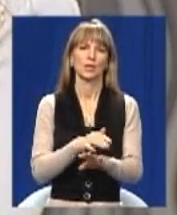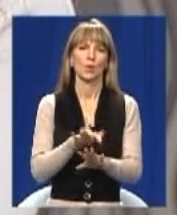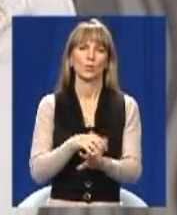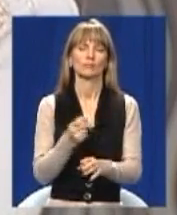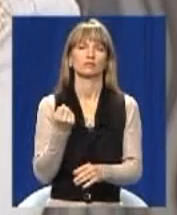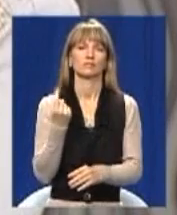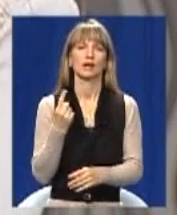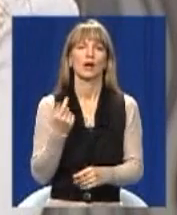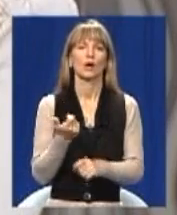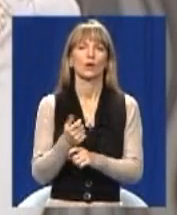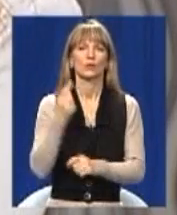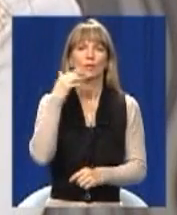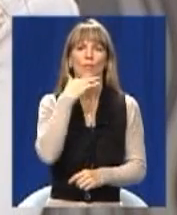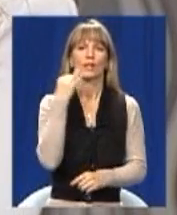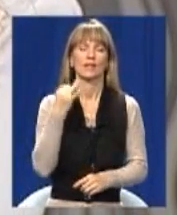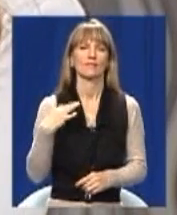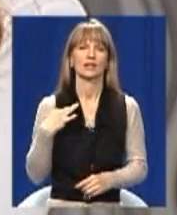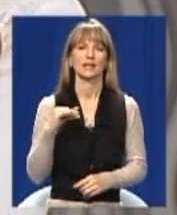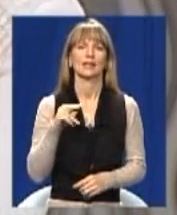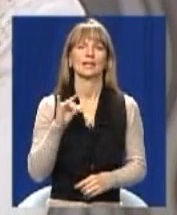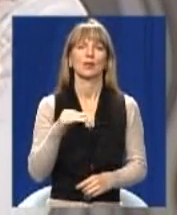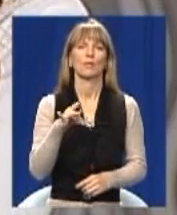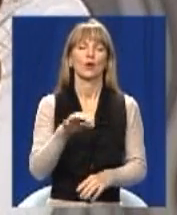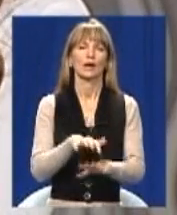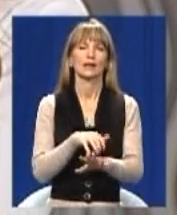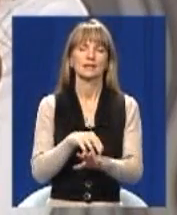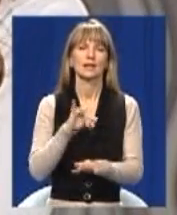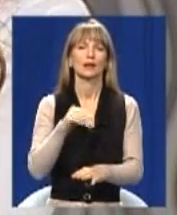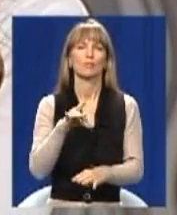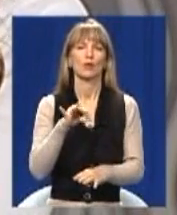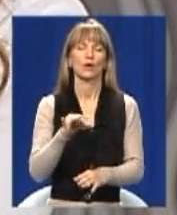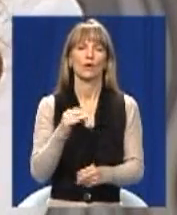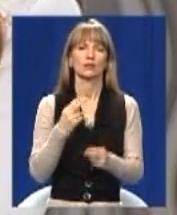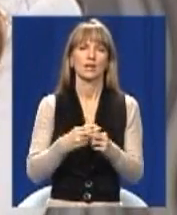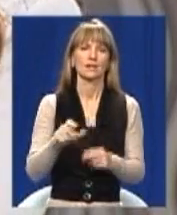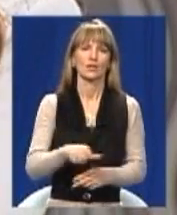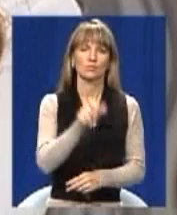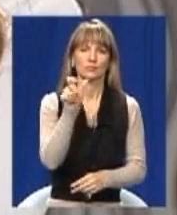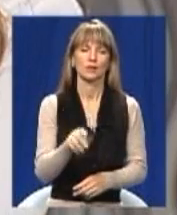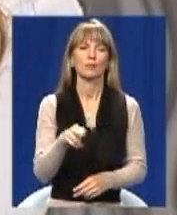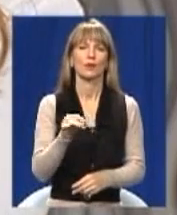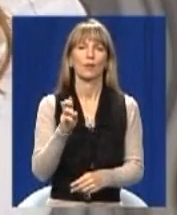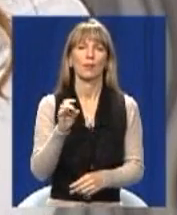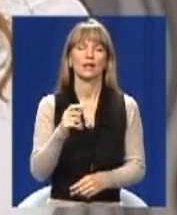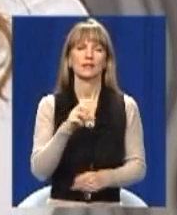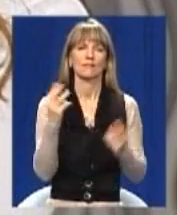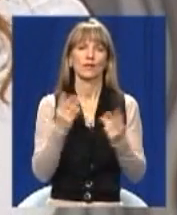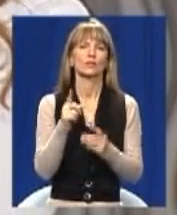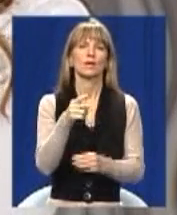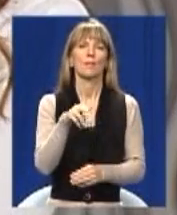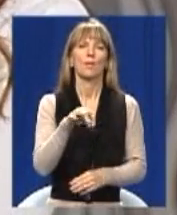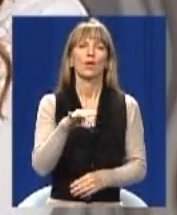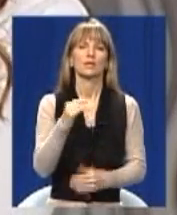виявляються. Тож ми дуже дізналися дуже багато цікавих речей і про кицяк, і про залізничників, і про бенгальських вогників. А що тобі,